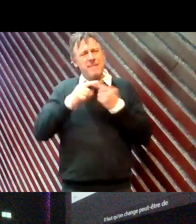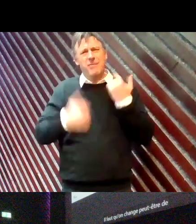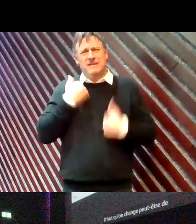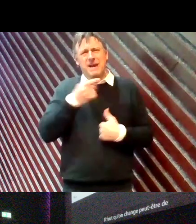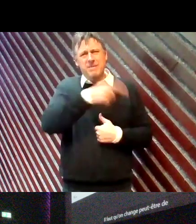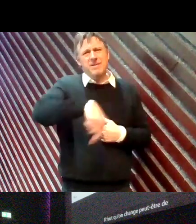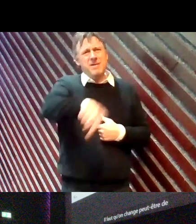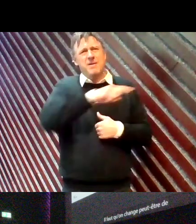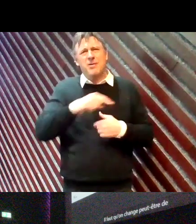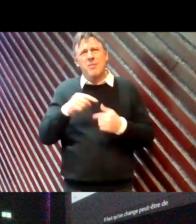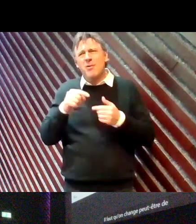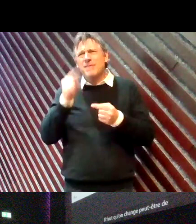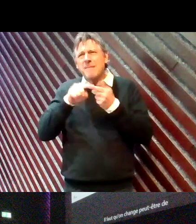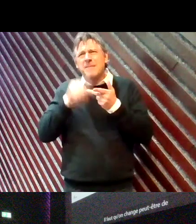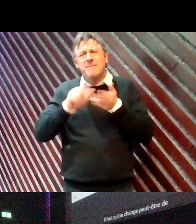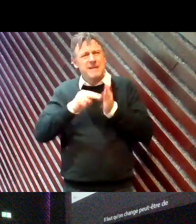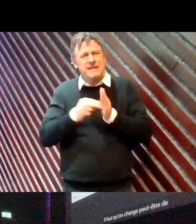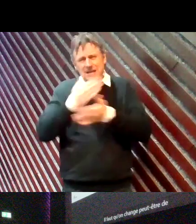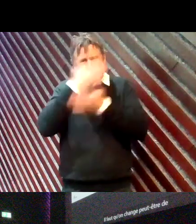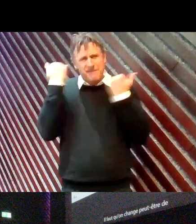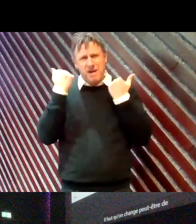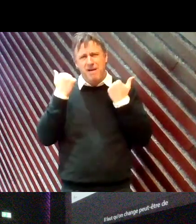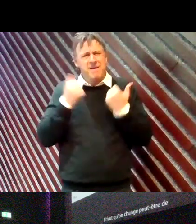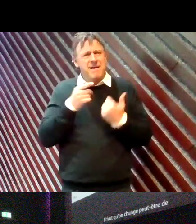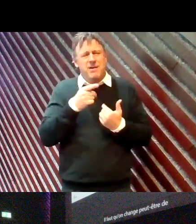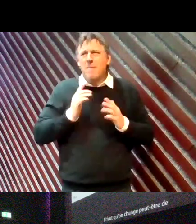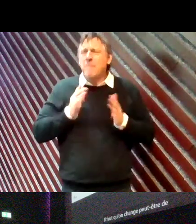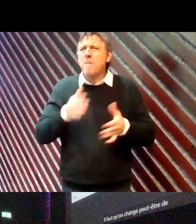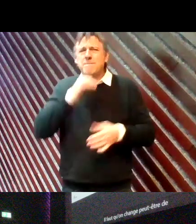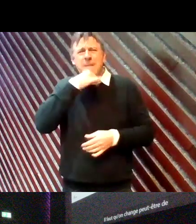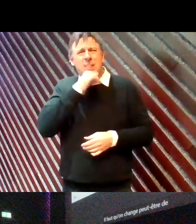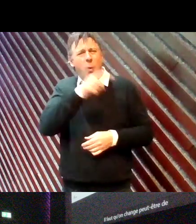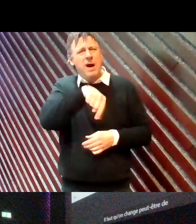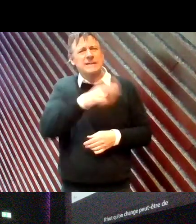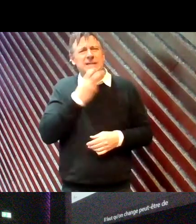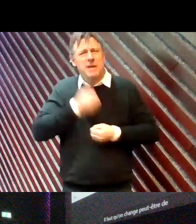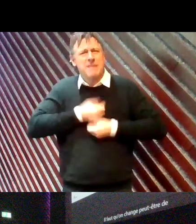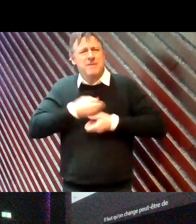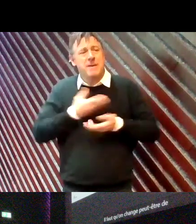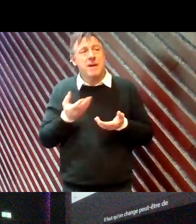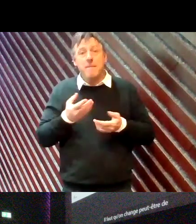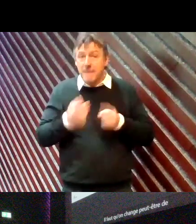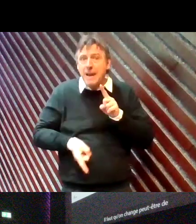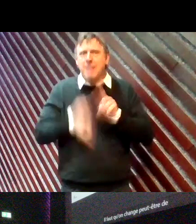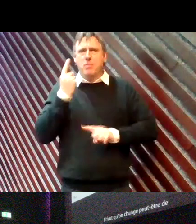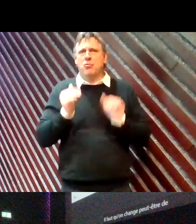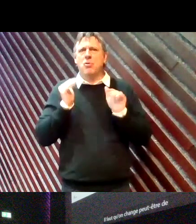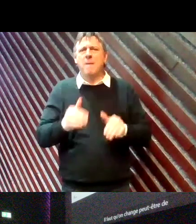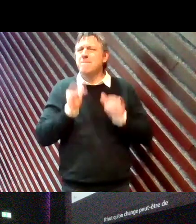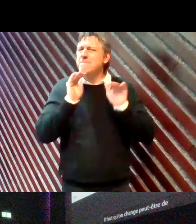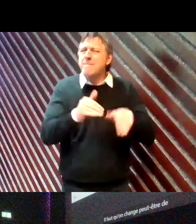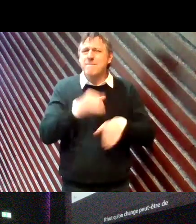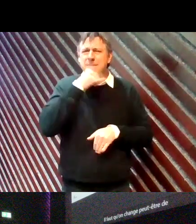quand même parfois des sujets un peu techniques, mais au moins, les citoyens s'en parlent de ce sujet et en parlent. Et tant qu'on parle du handicap dans la société, moi, je trouve que c'est